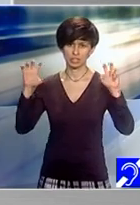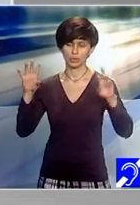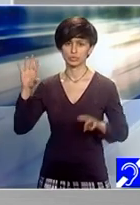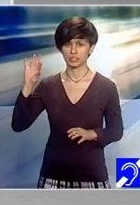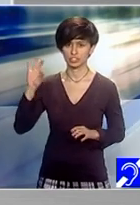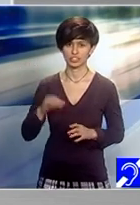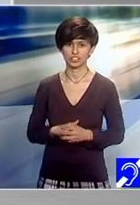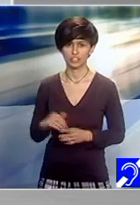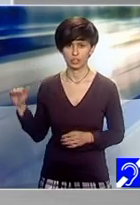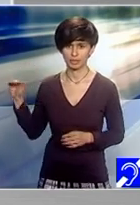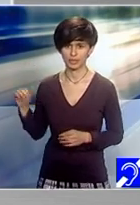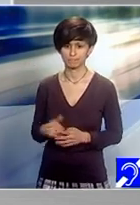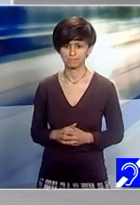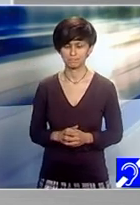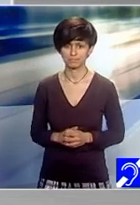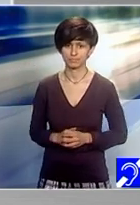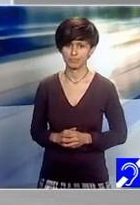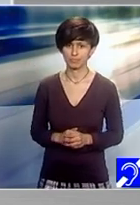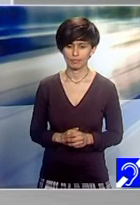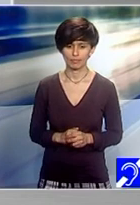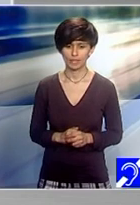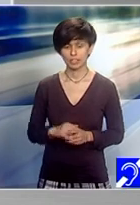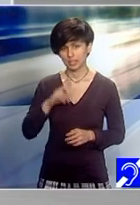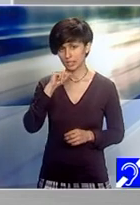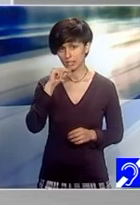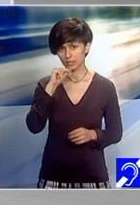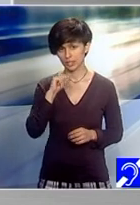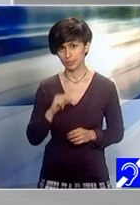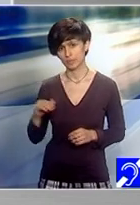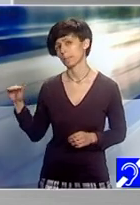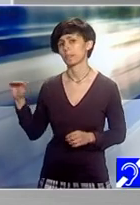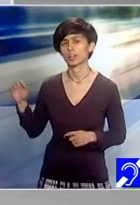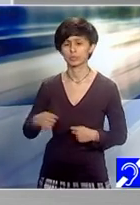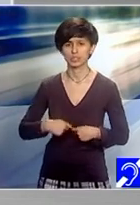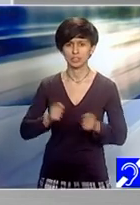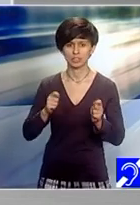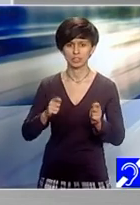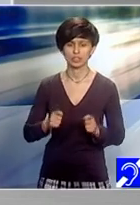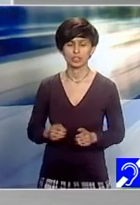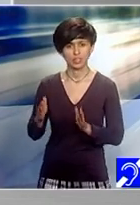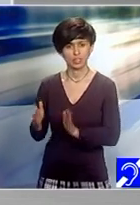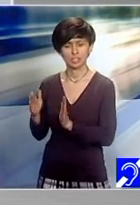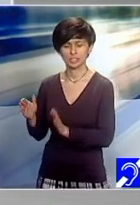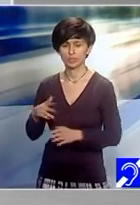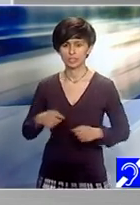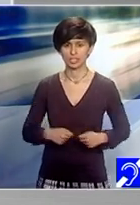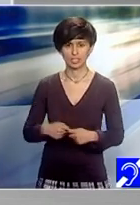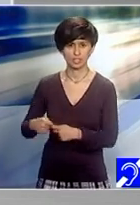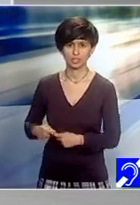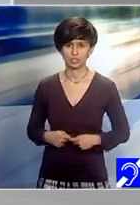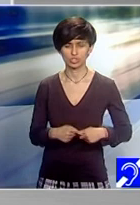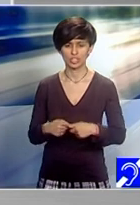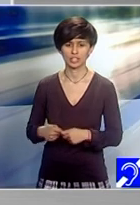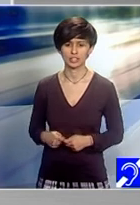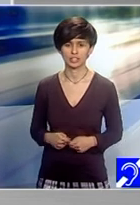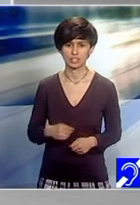frumoase. Vorbim de copii care sunt din toate categoriile sociale, sunt de la sate, sunt din Cluj, sunt din Dej,